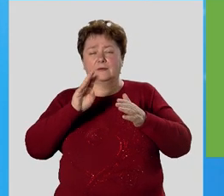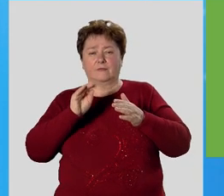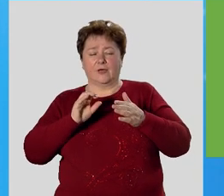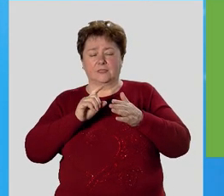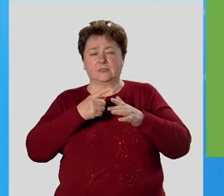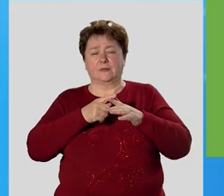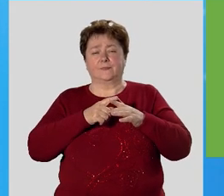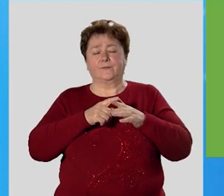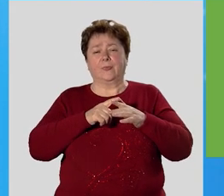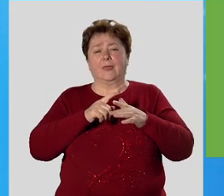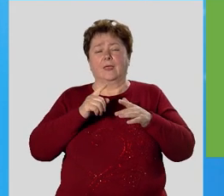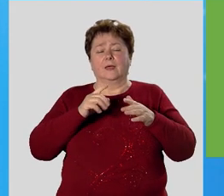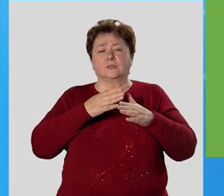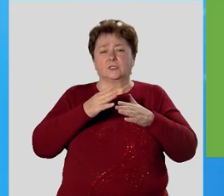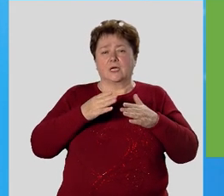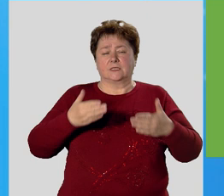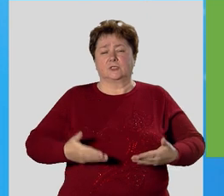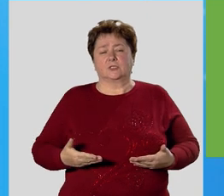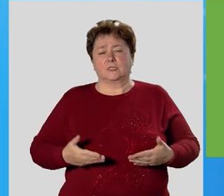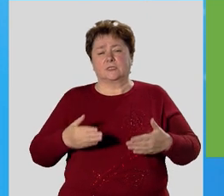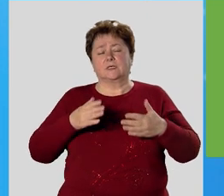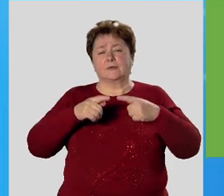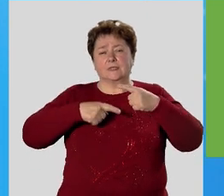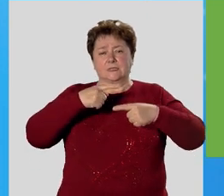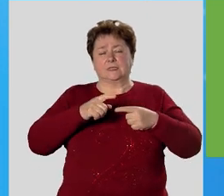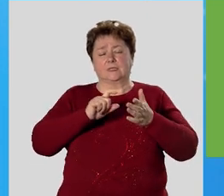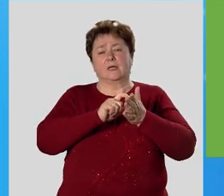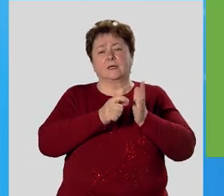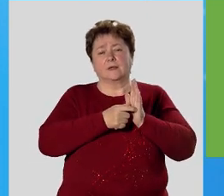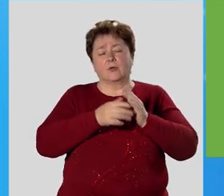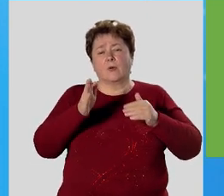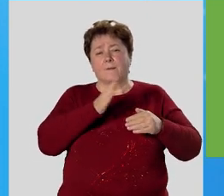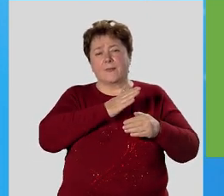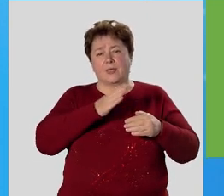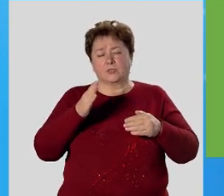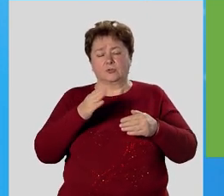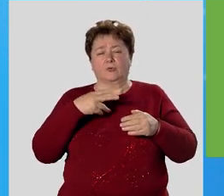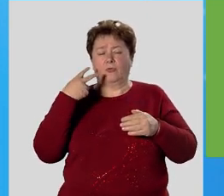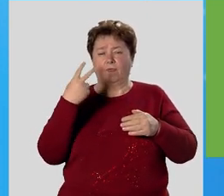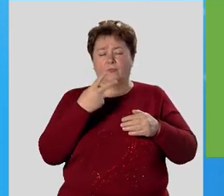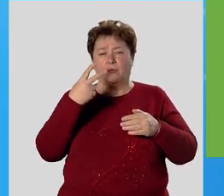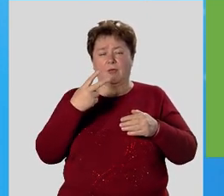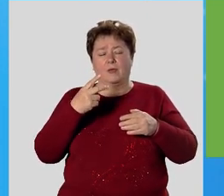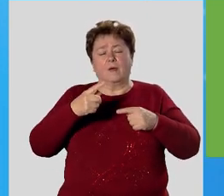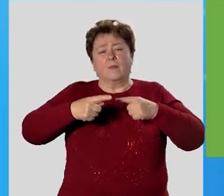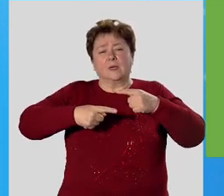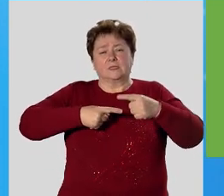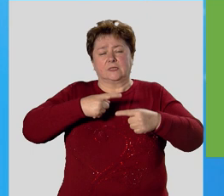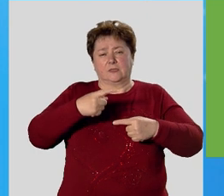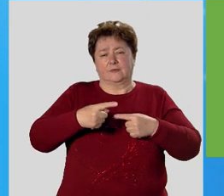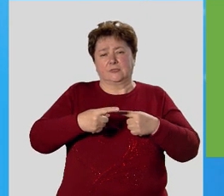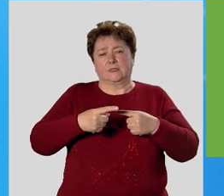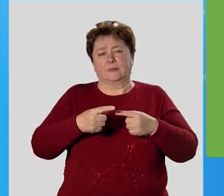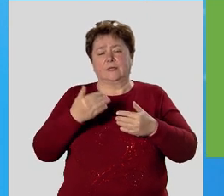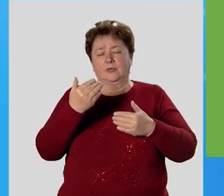Интерфаза – это часть жизненного цикла клетки между двумя